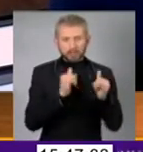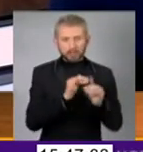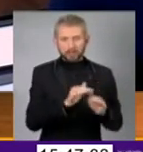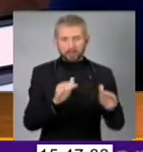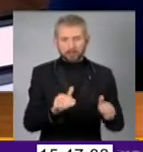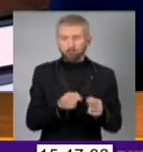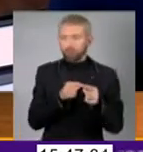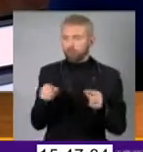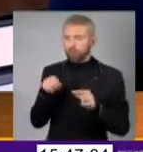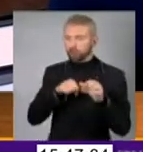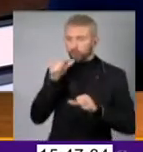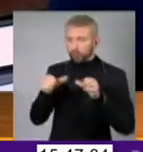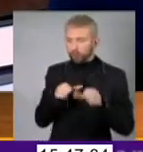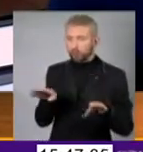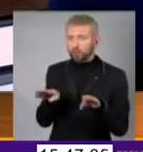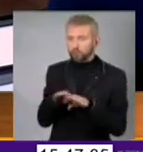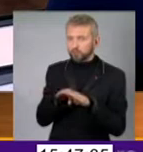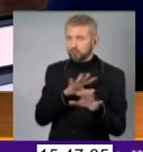Так, і впродовж цього року вже